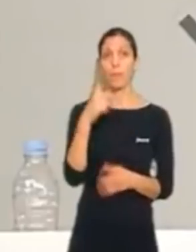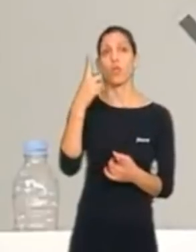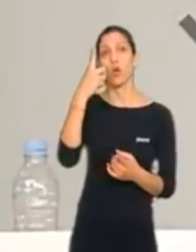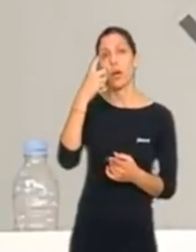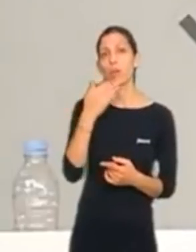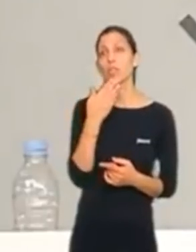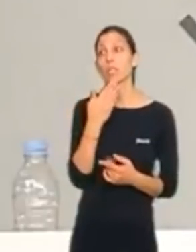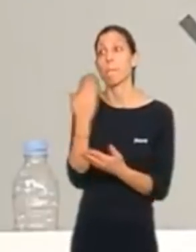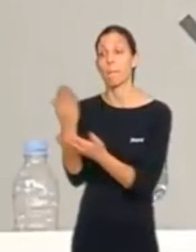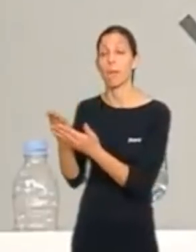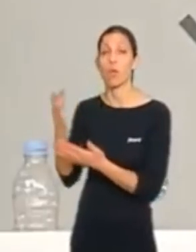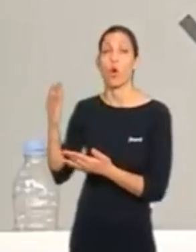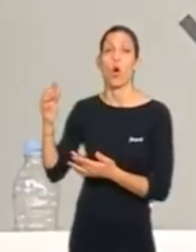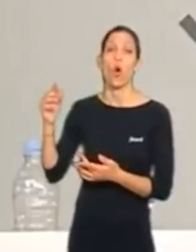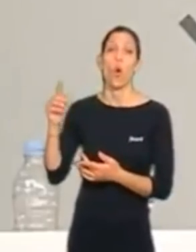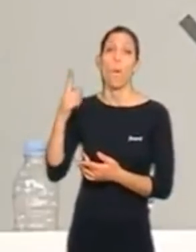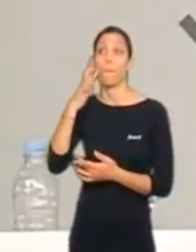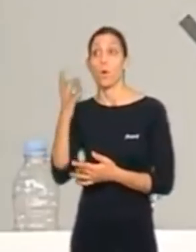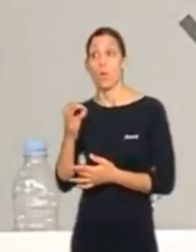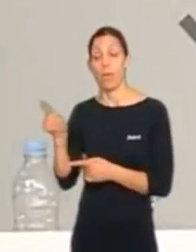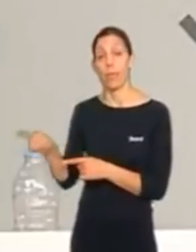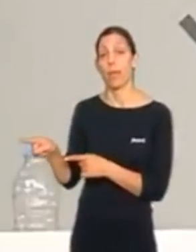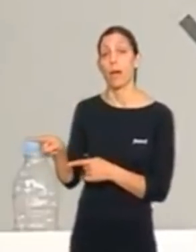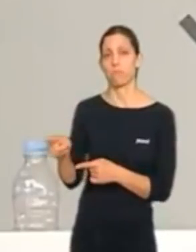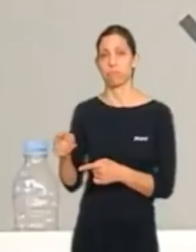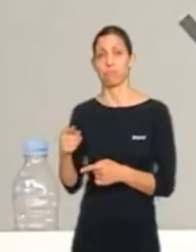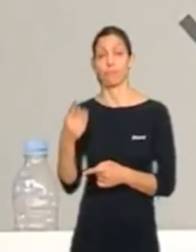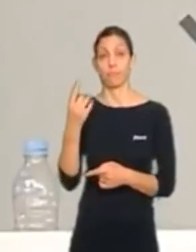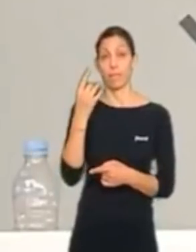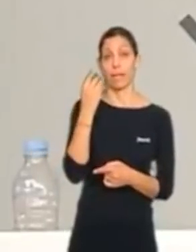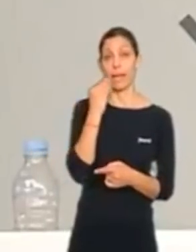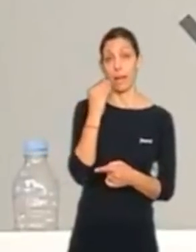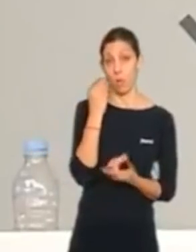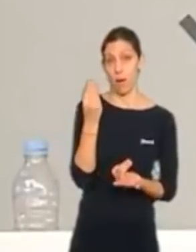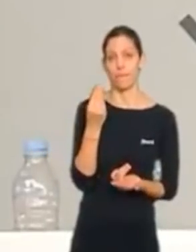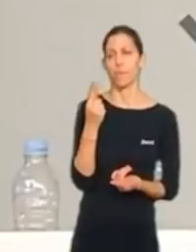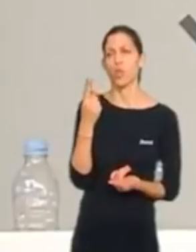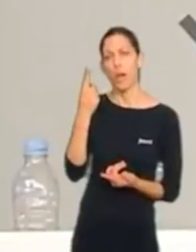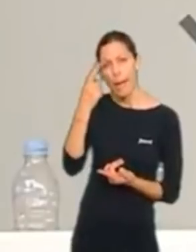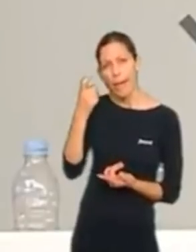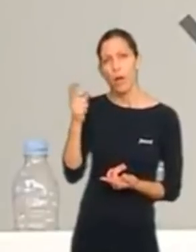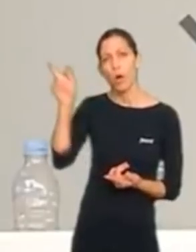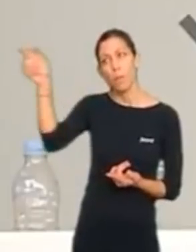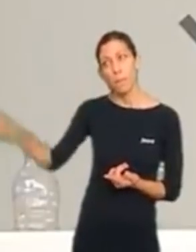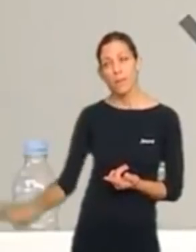seria caure en la ingenuïtat més que en l'optimisme. Però un poquet de rigor jo crec que a una